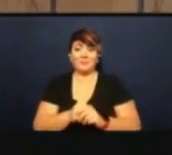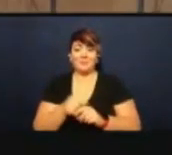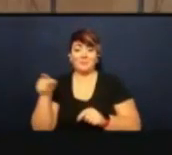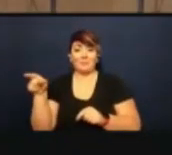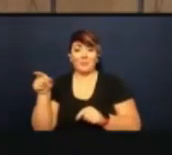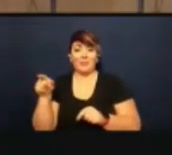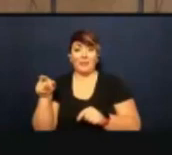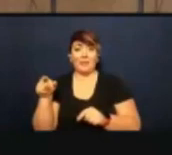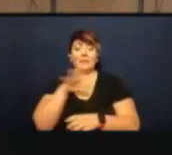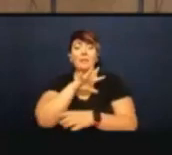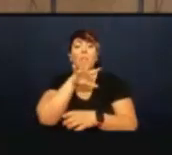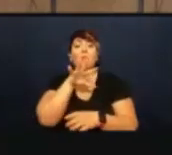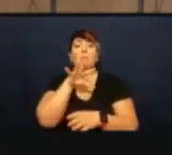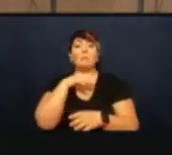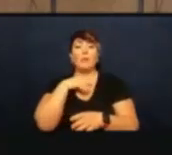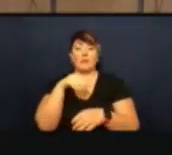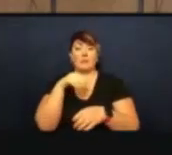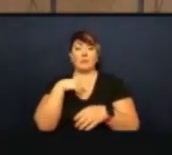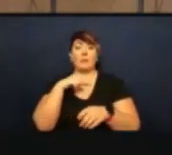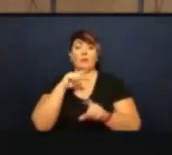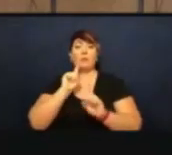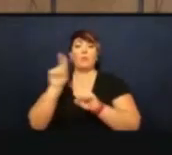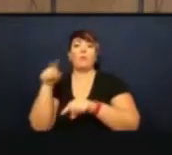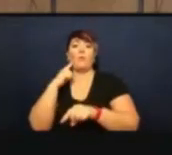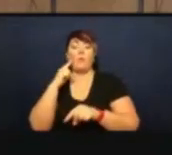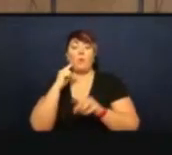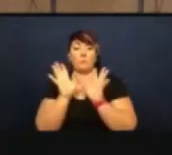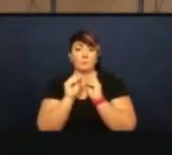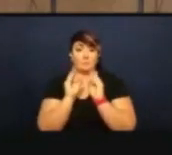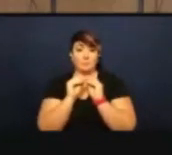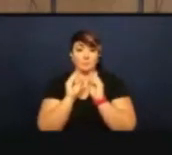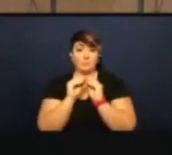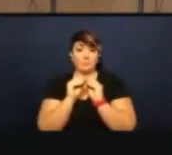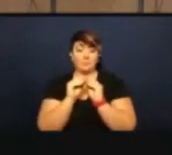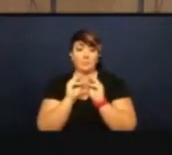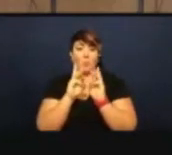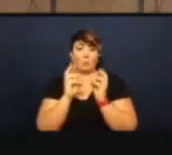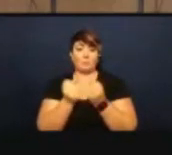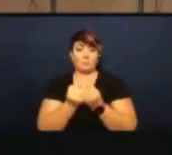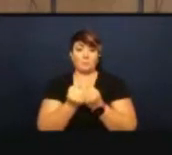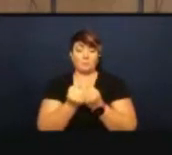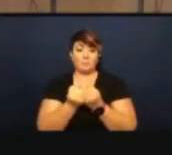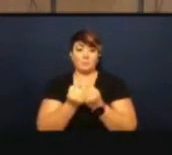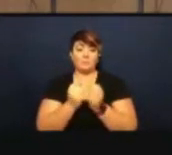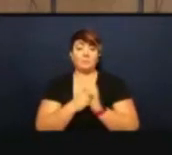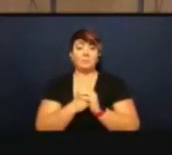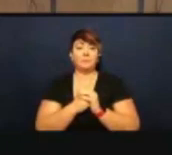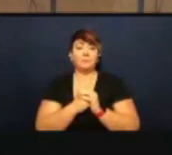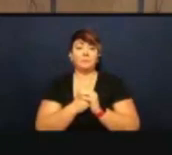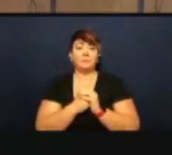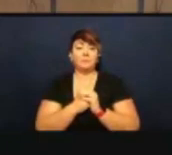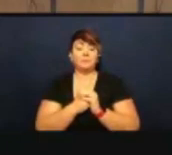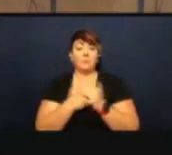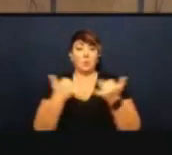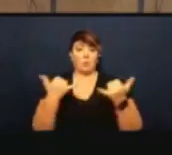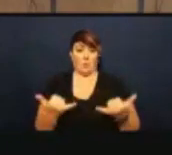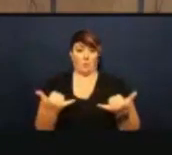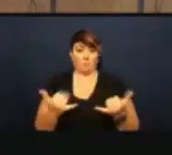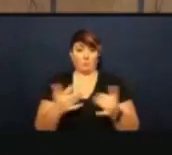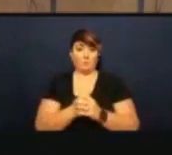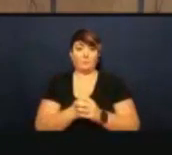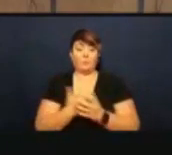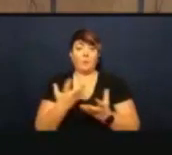washe kamera yake. Asante sana Dr. Polio kwa kuungana nasi jioni ya leo. Kwa sasa